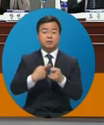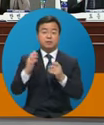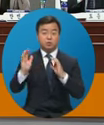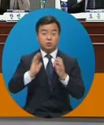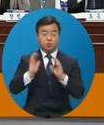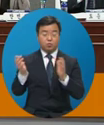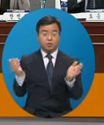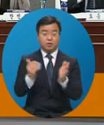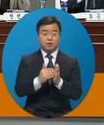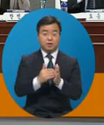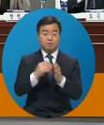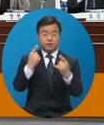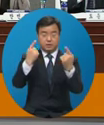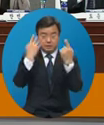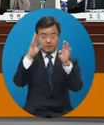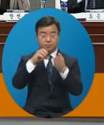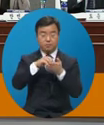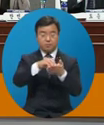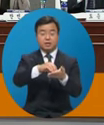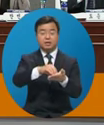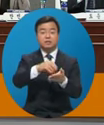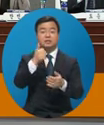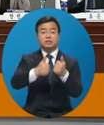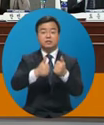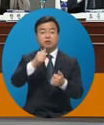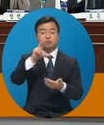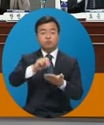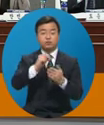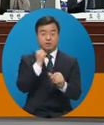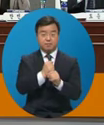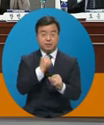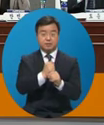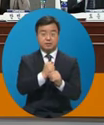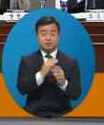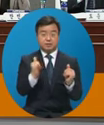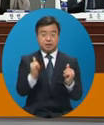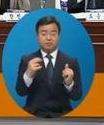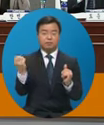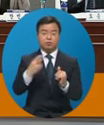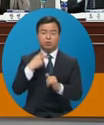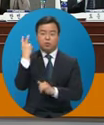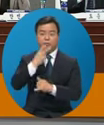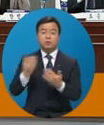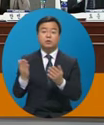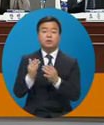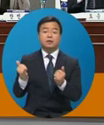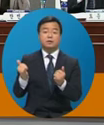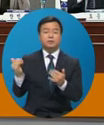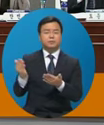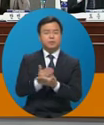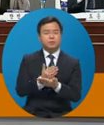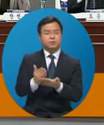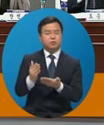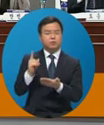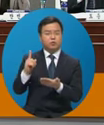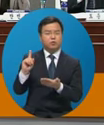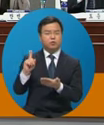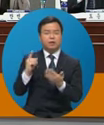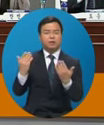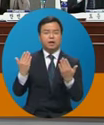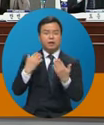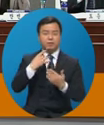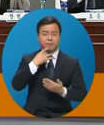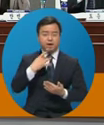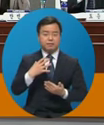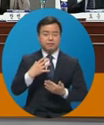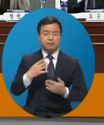수능 출제와 검토위원회 특정 대학 편중 문제를 해결하는 등 구조적인 문제를 개선해야 한다고 강조했습니다.